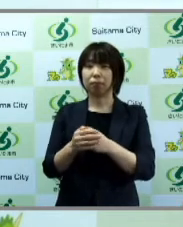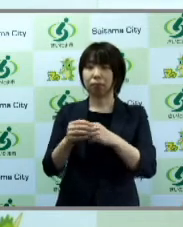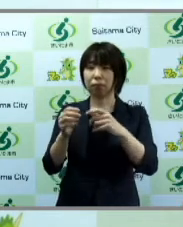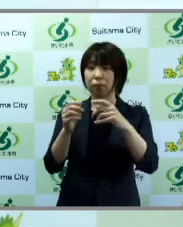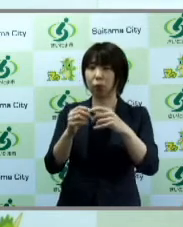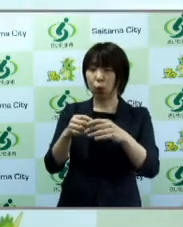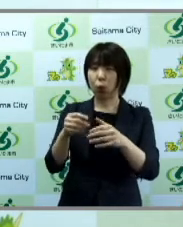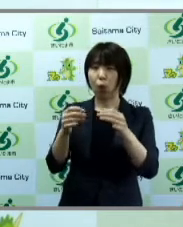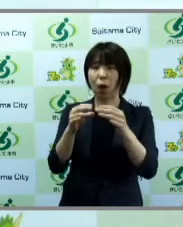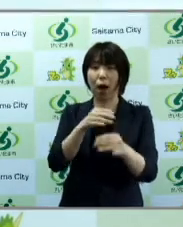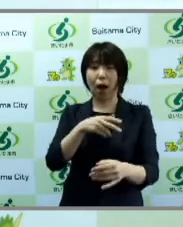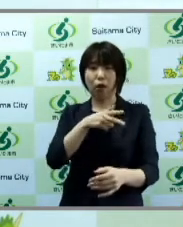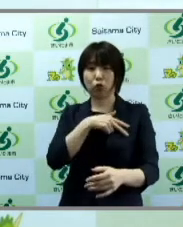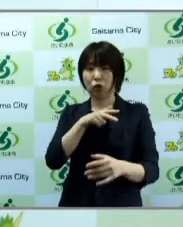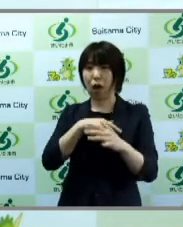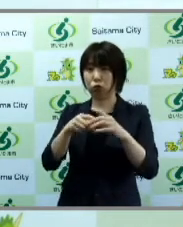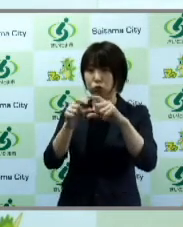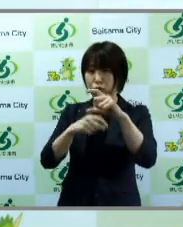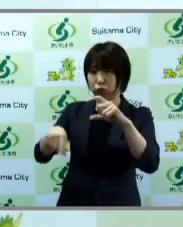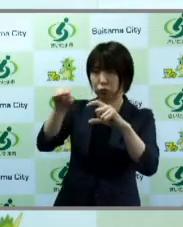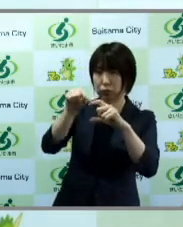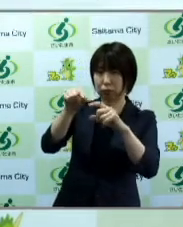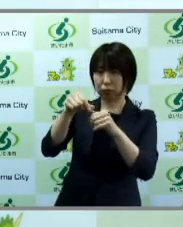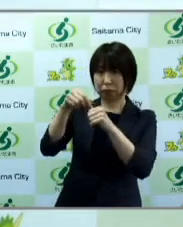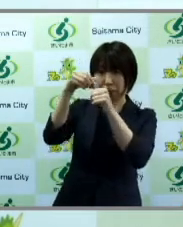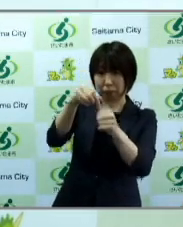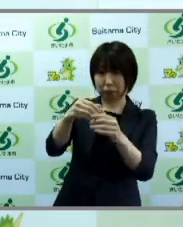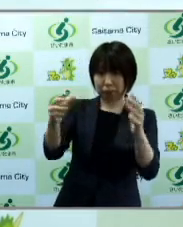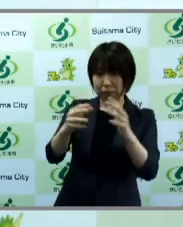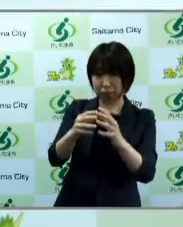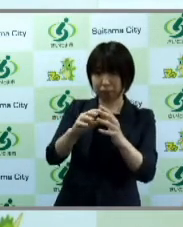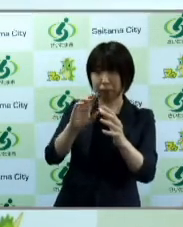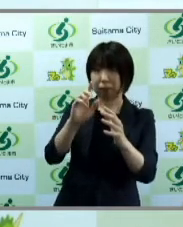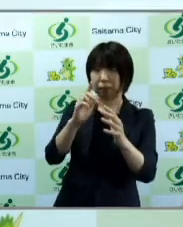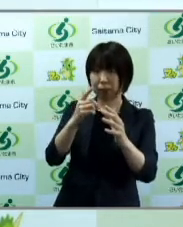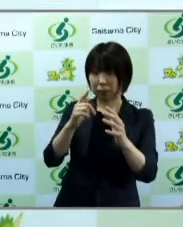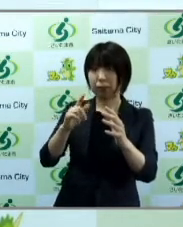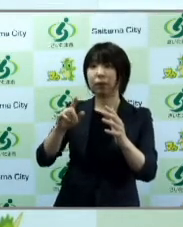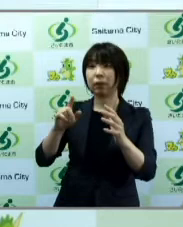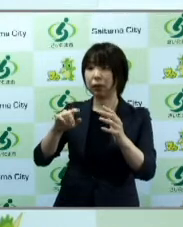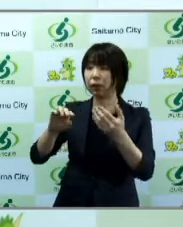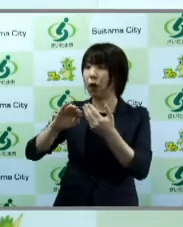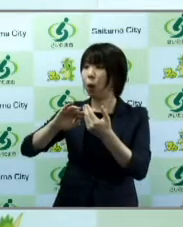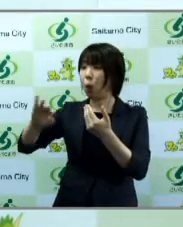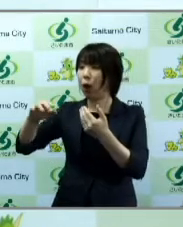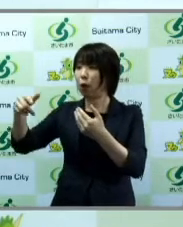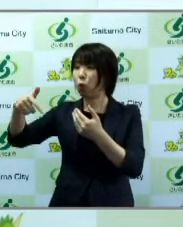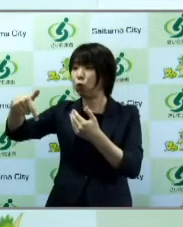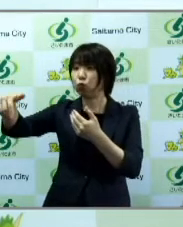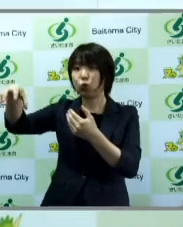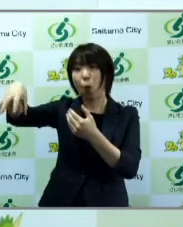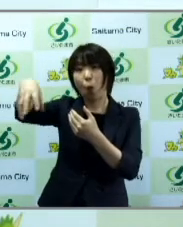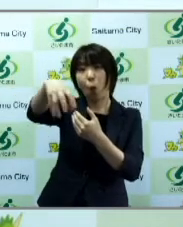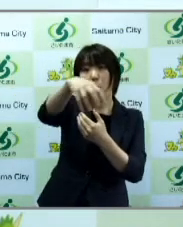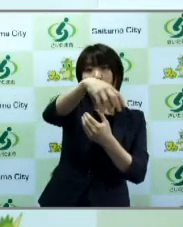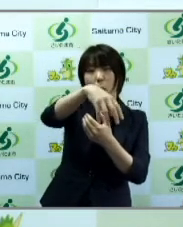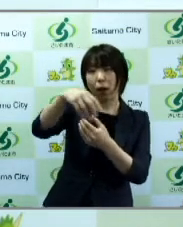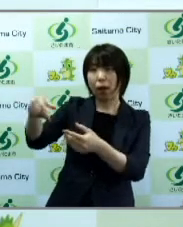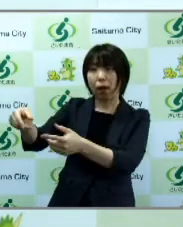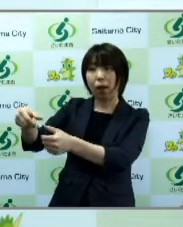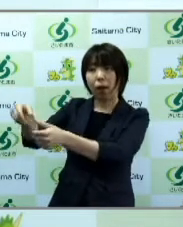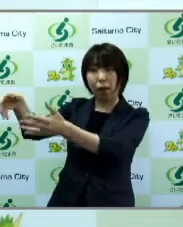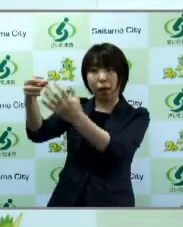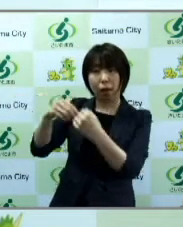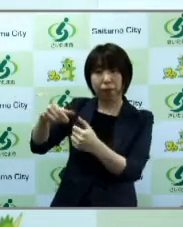く、いろんな部署から人を集めてくるっていうような形なのかなっ というのと、はい、何